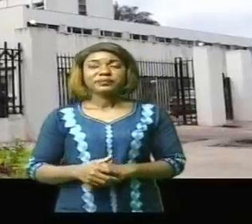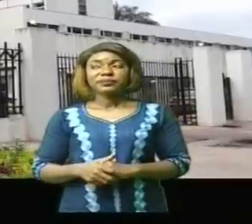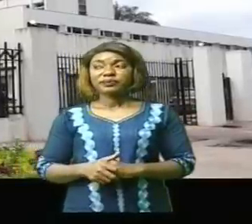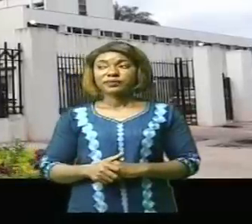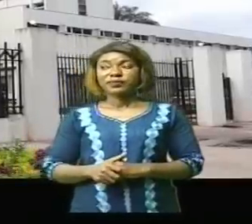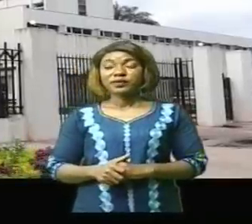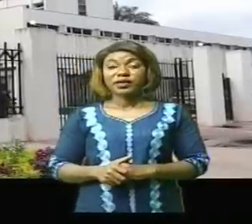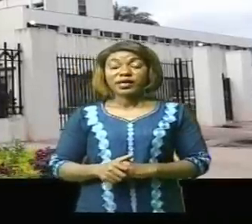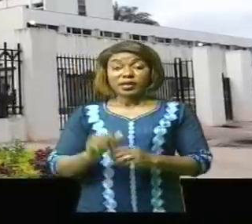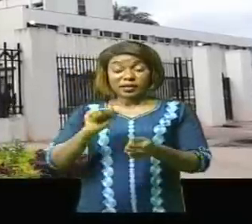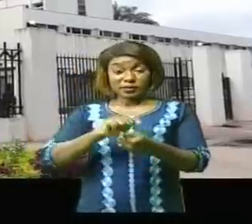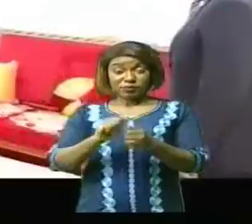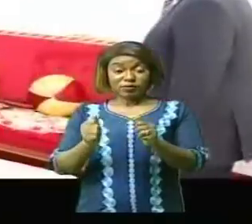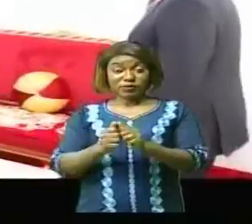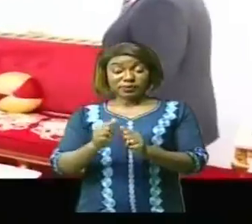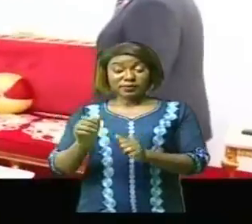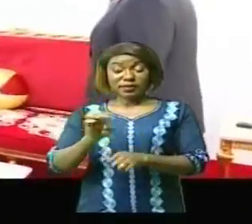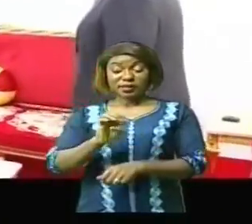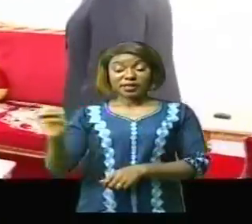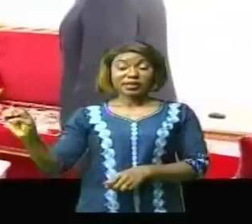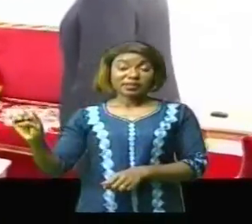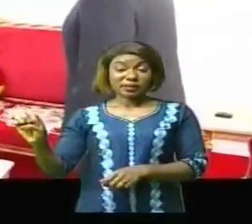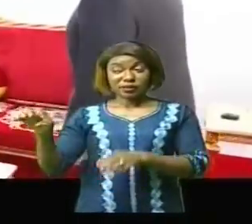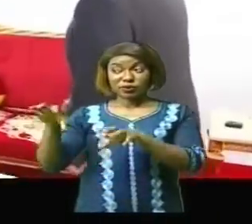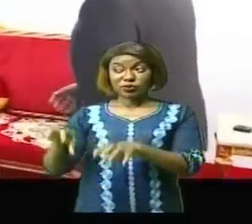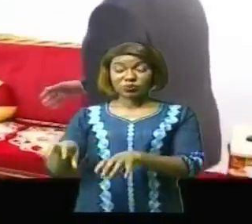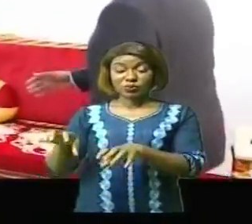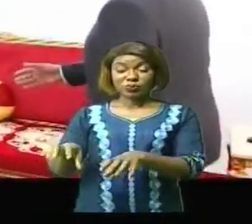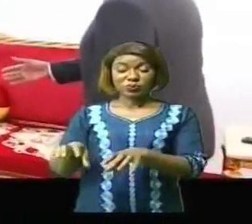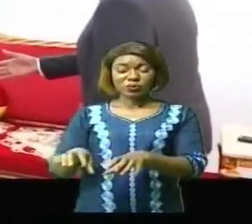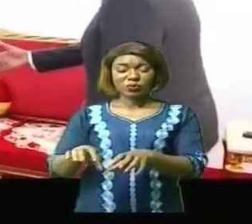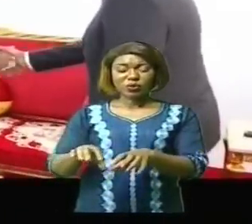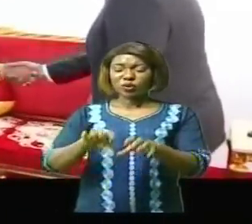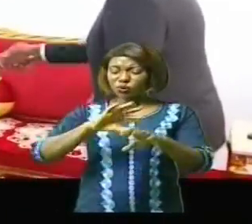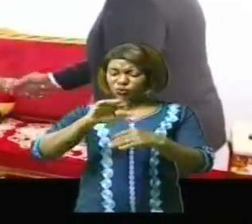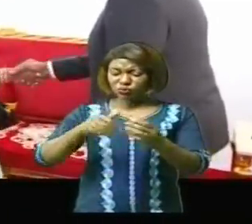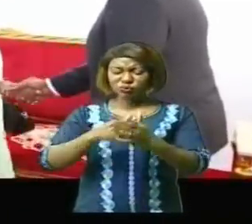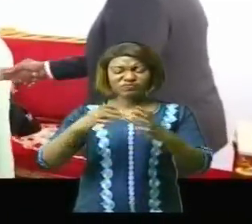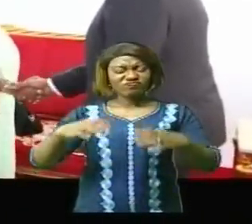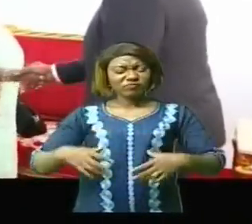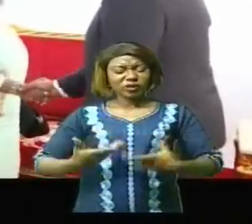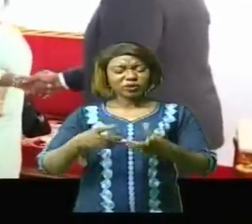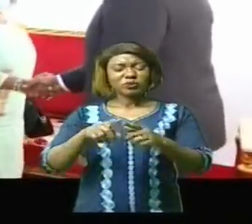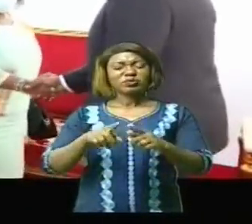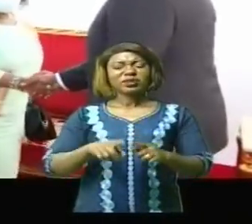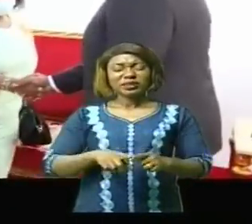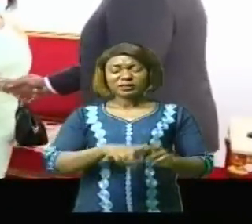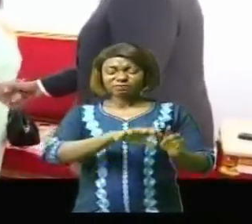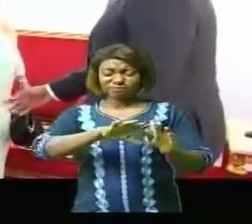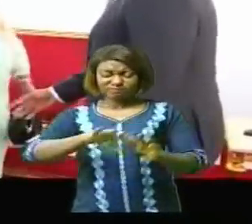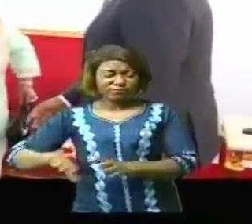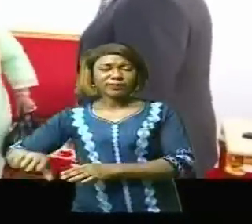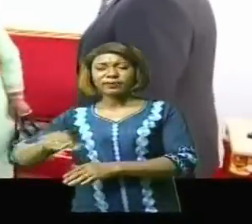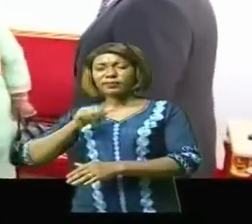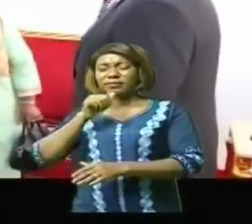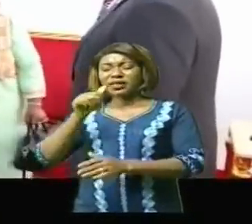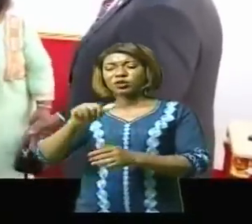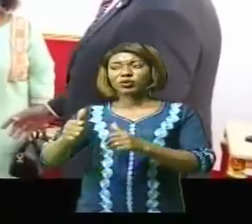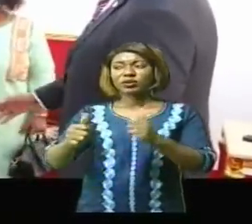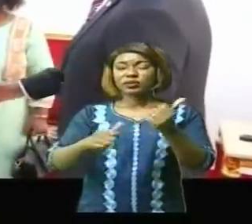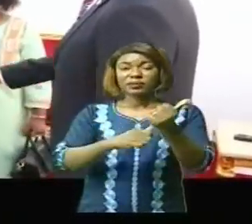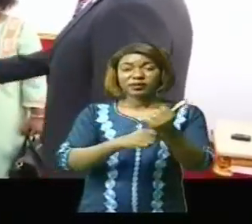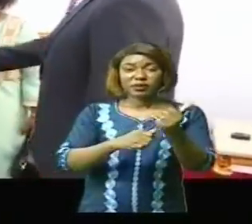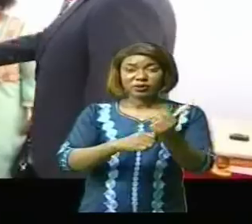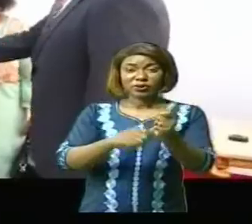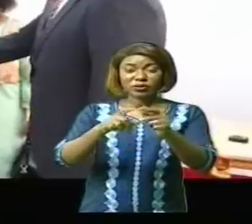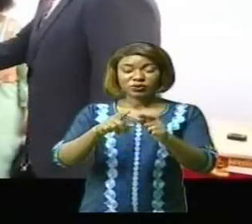La situation dans la partie orientale de la RDC ne laisse aucun répit au vice-premier ministre, ministre des Affaires étrangères et